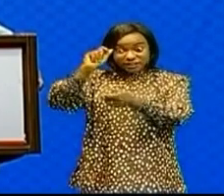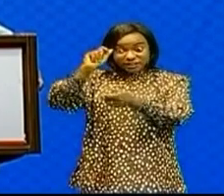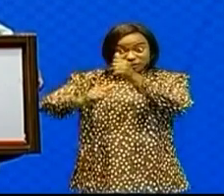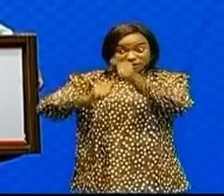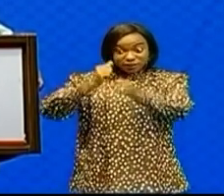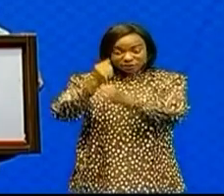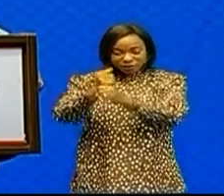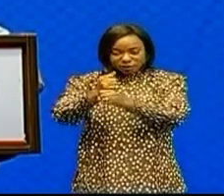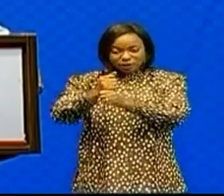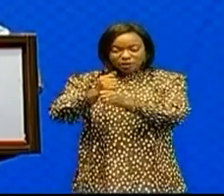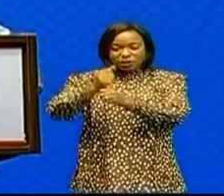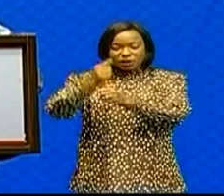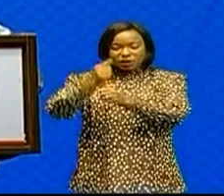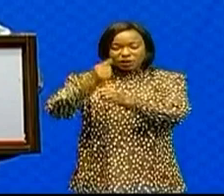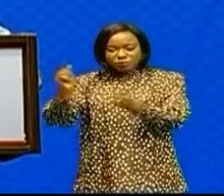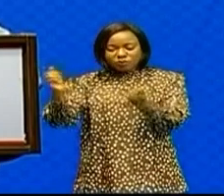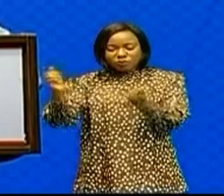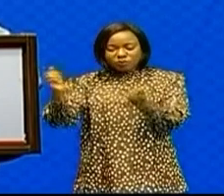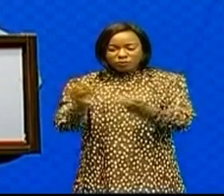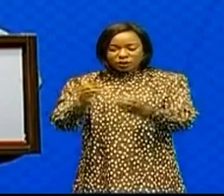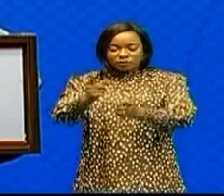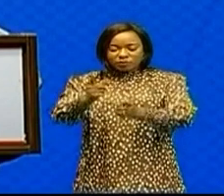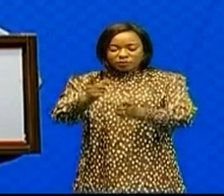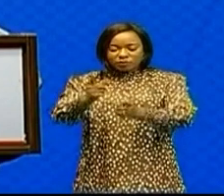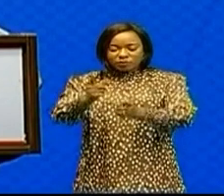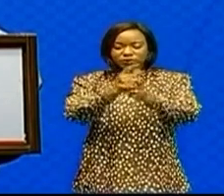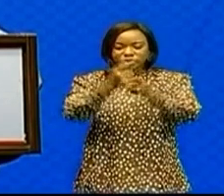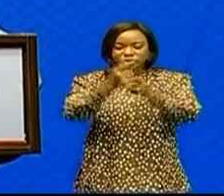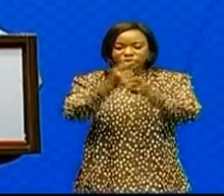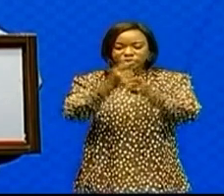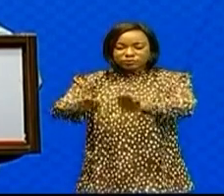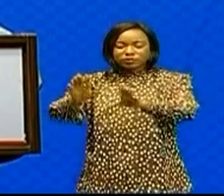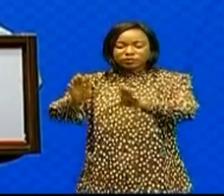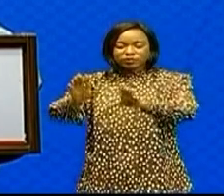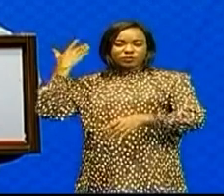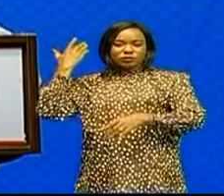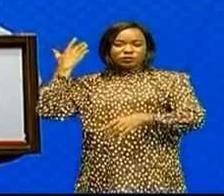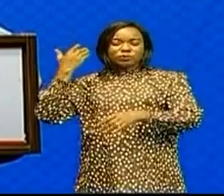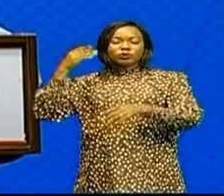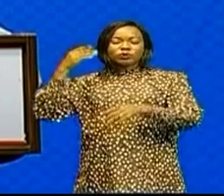2021-2031, pour protéger les bassins du Congo, forêt tropicale.